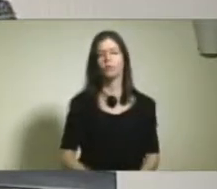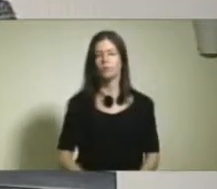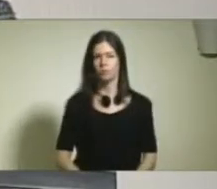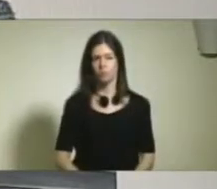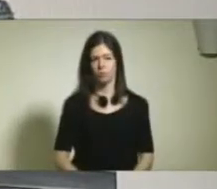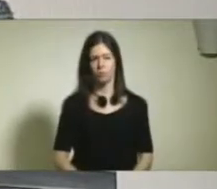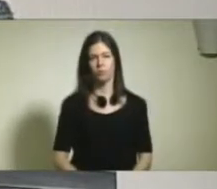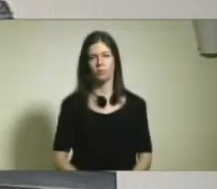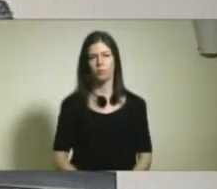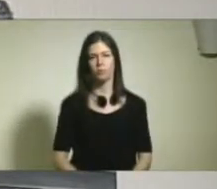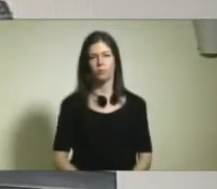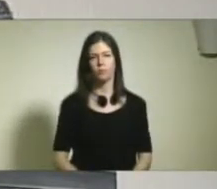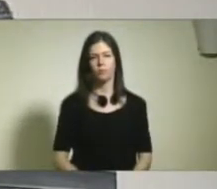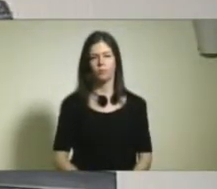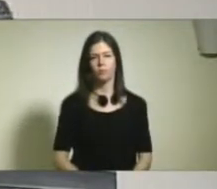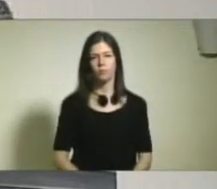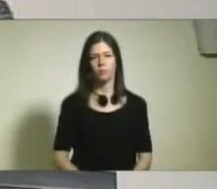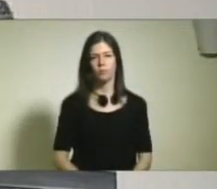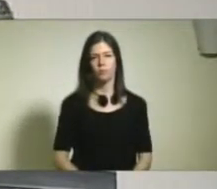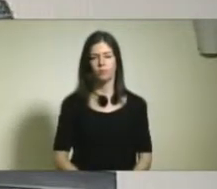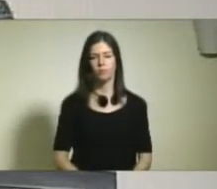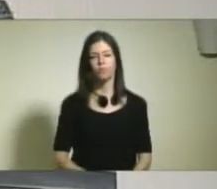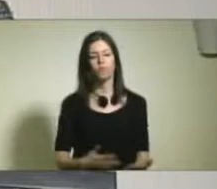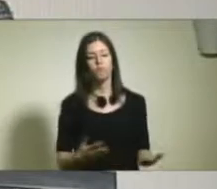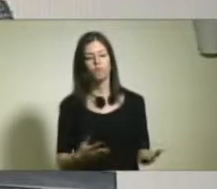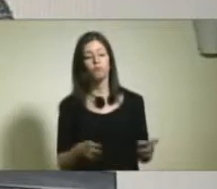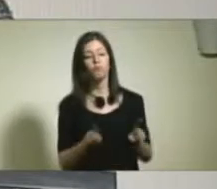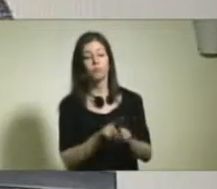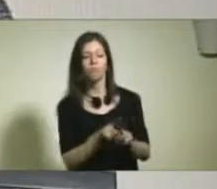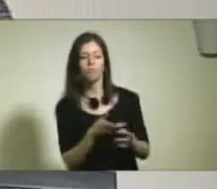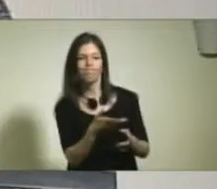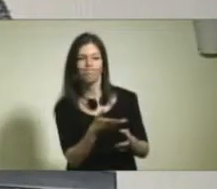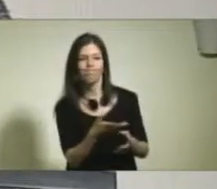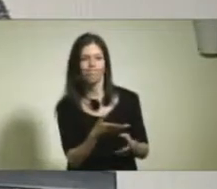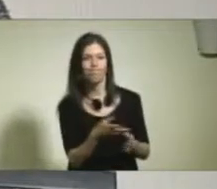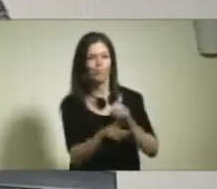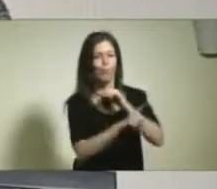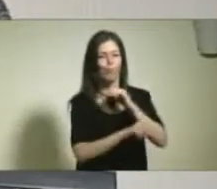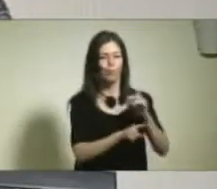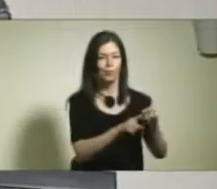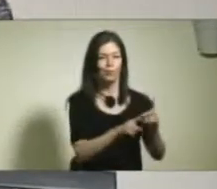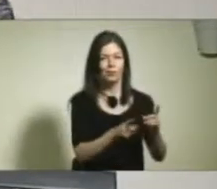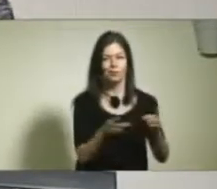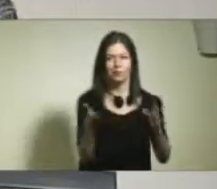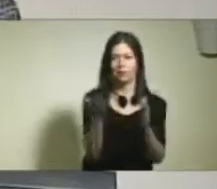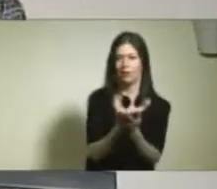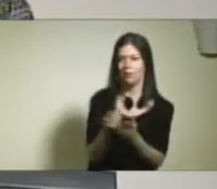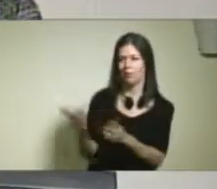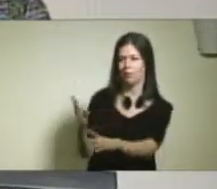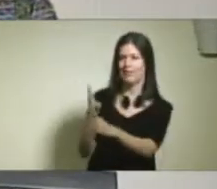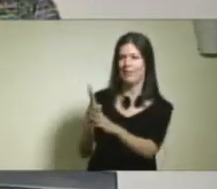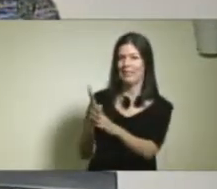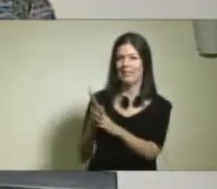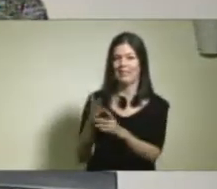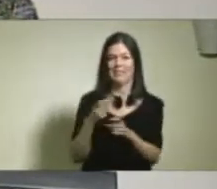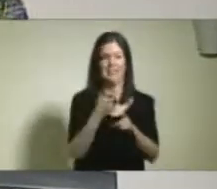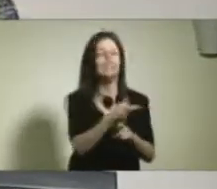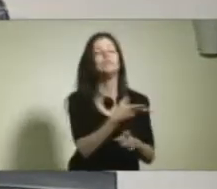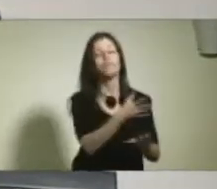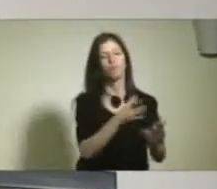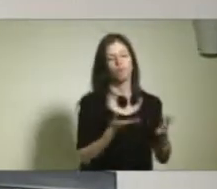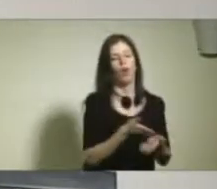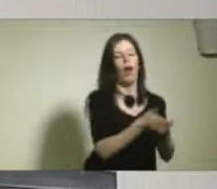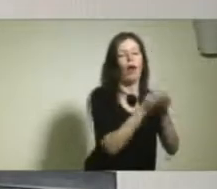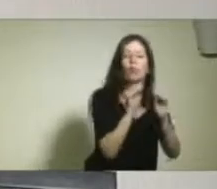l'opérateur, le guichetier, à pouvoir affronter son client quand le client l'agresse. Donc ça,